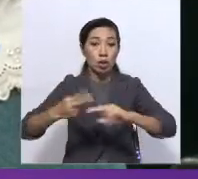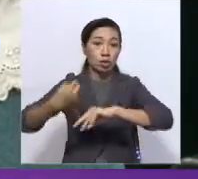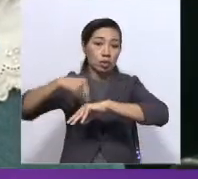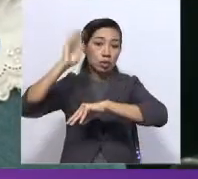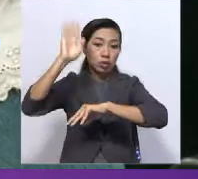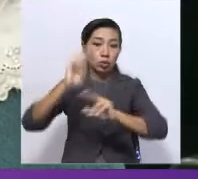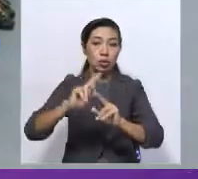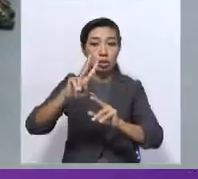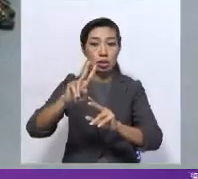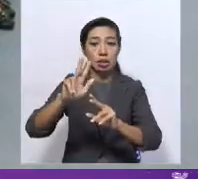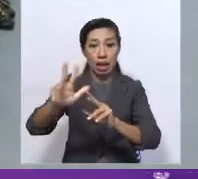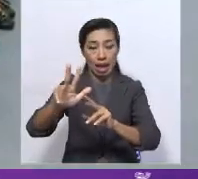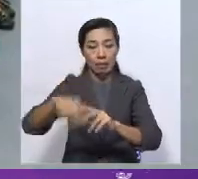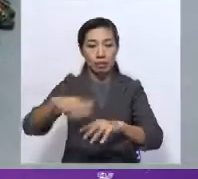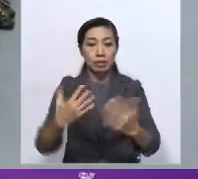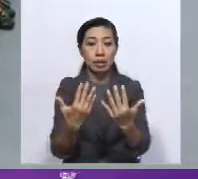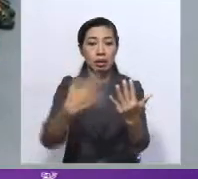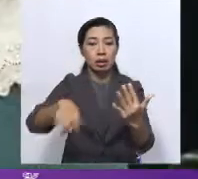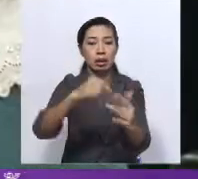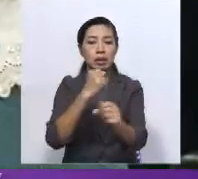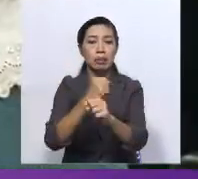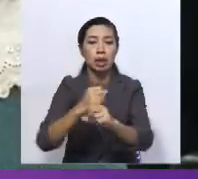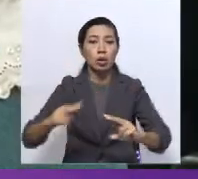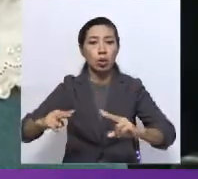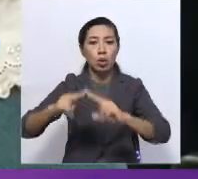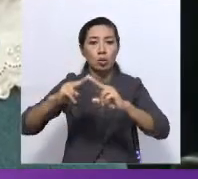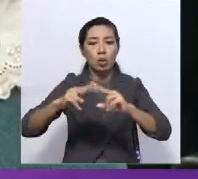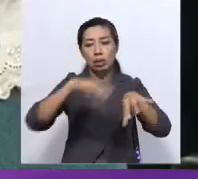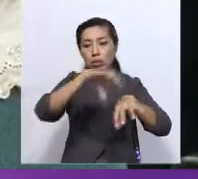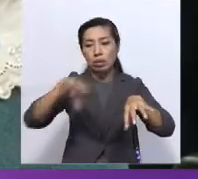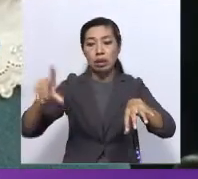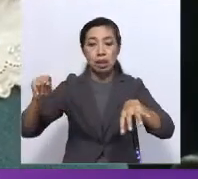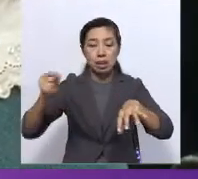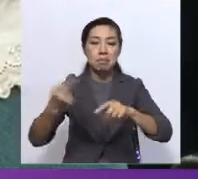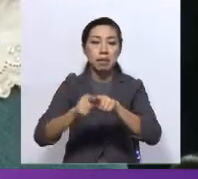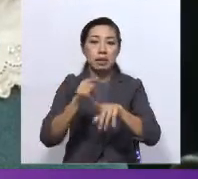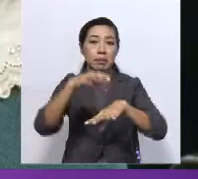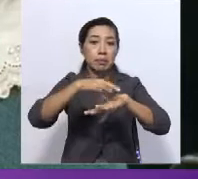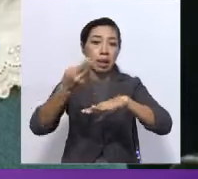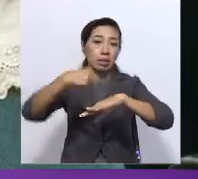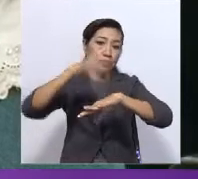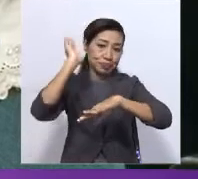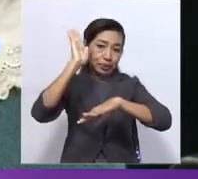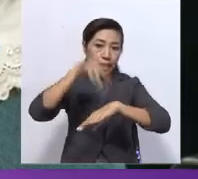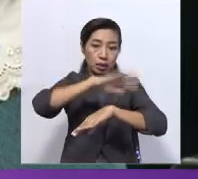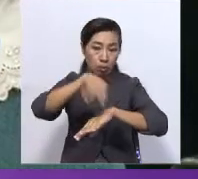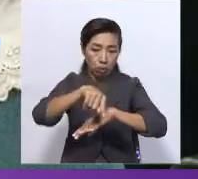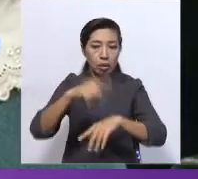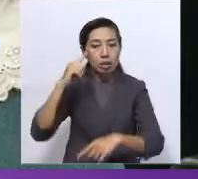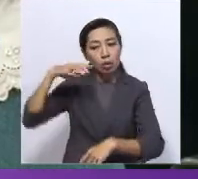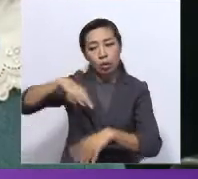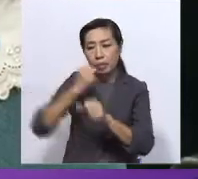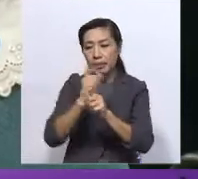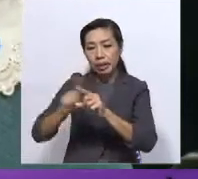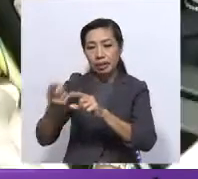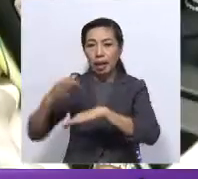ยผู้เข้ารับการอบรมก็เป็นผู้ปฏิบัติงานในหน้าที่โฆษกกระทรวงทั้ง20กระทรวงนะคะรวมทั้งผู้ปฏิบัติหน้าที่ด้านโฆษกของหน่วยงาน